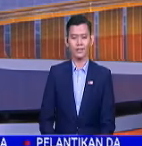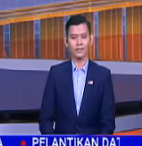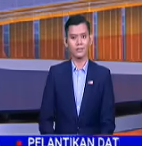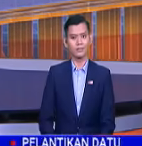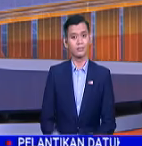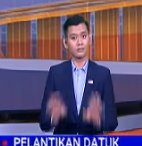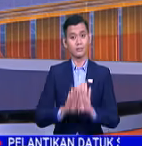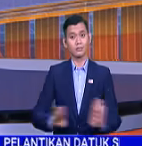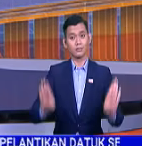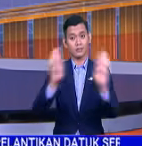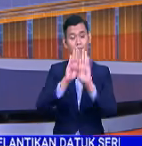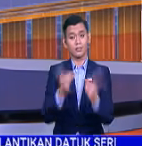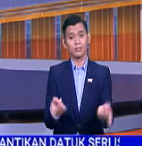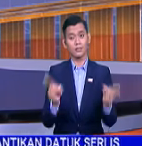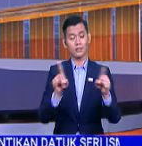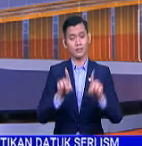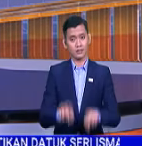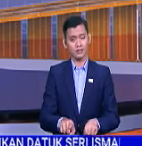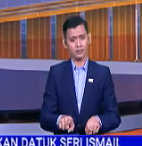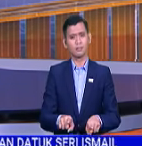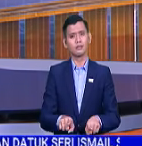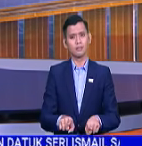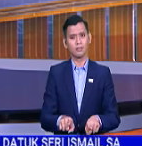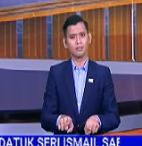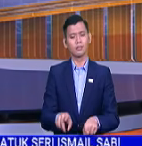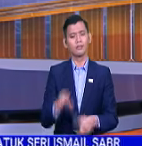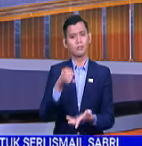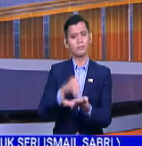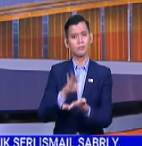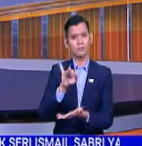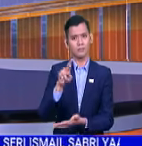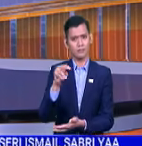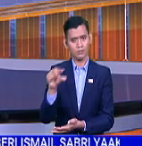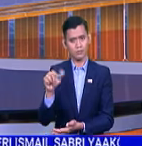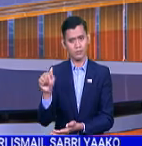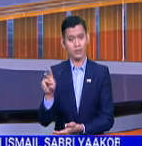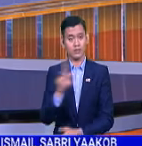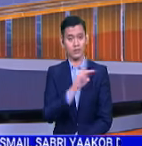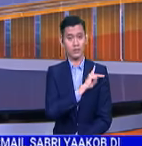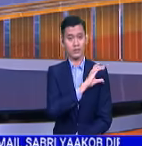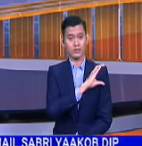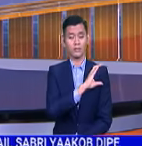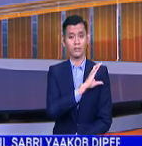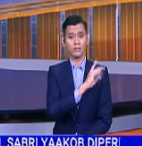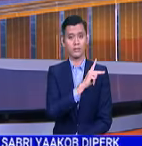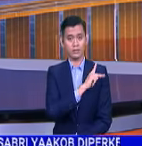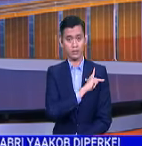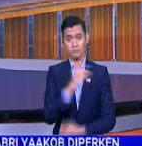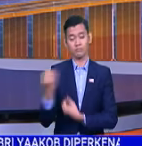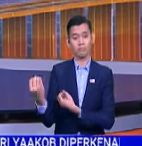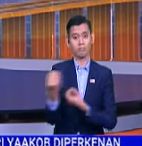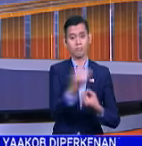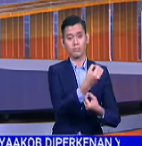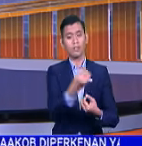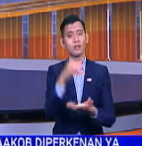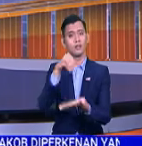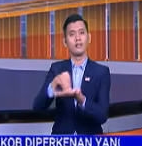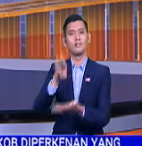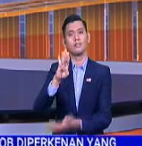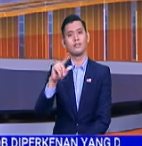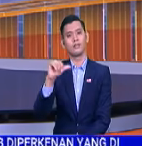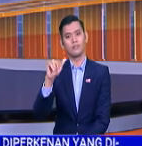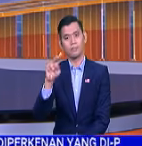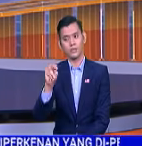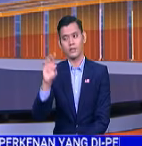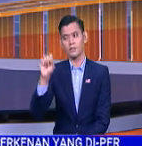Susulan tular kejadian ban pecah di Alu Pongsu, Bagan Serai. Ketua Balai Bomba dan Penyelamat BBP Bagan Serai, Abdul Nasir Jalil,